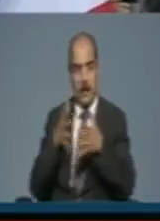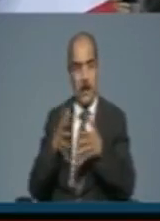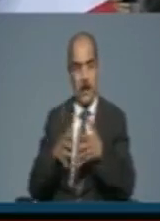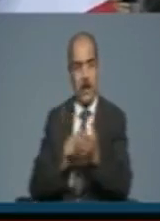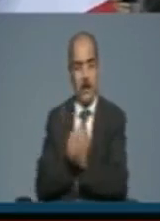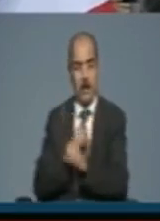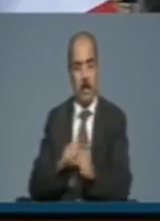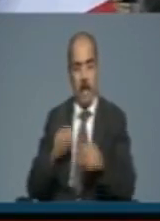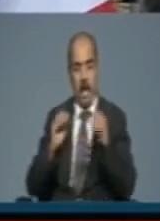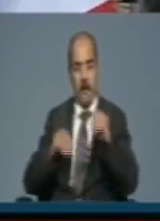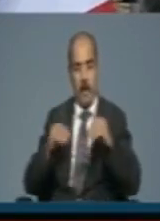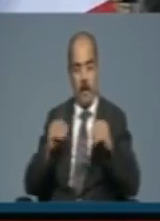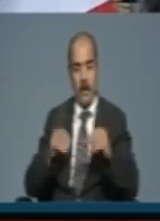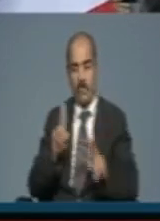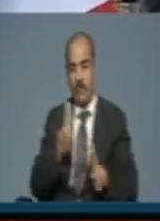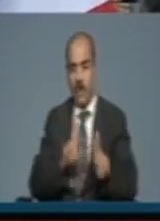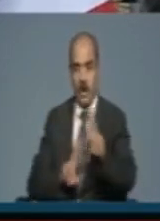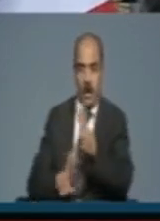في حوارها